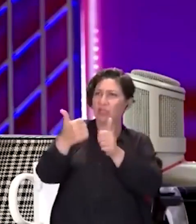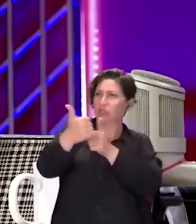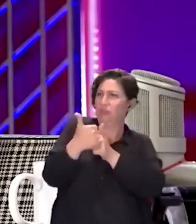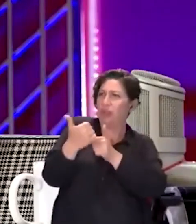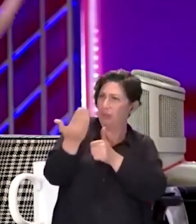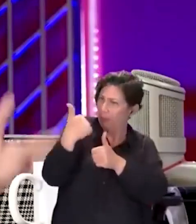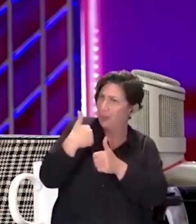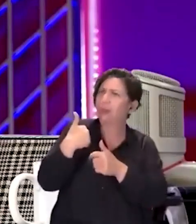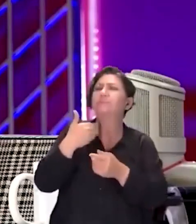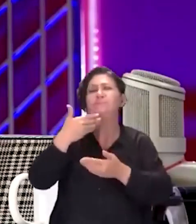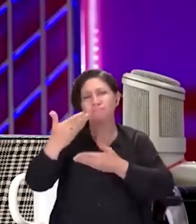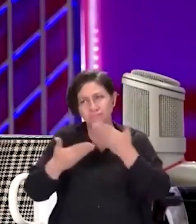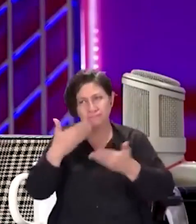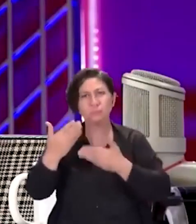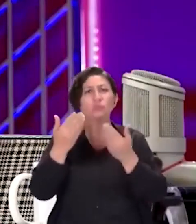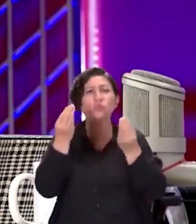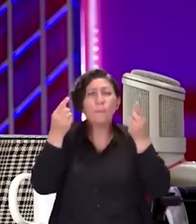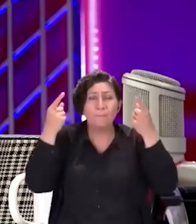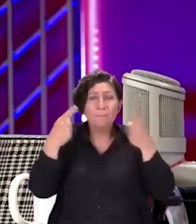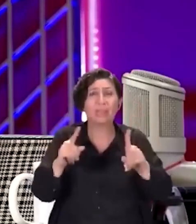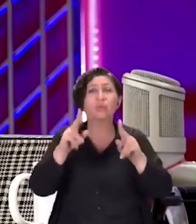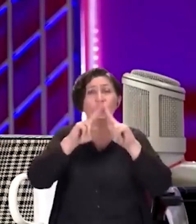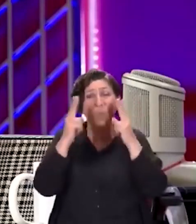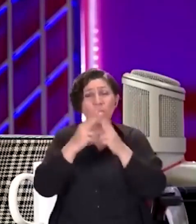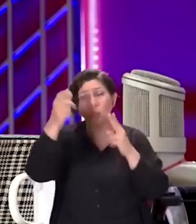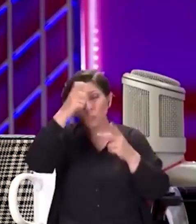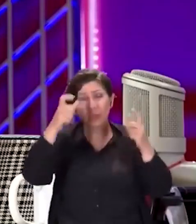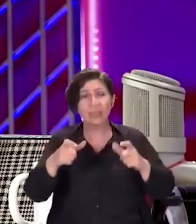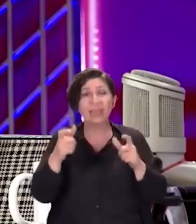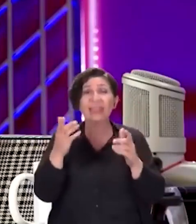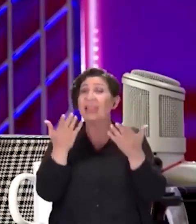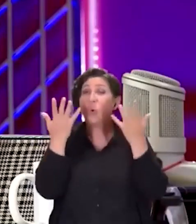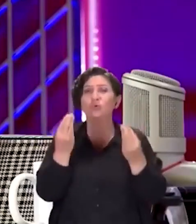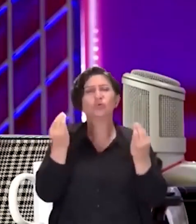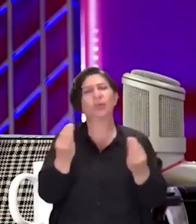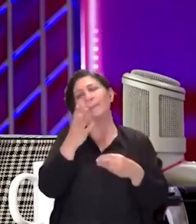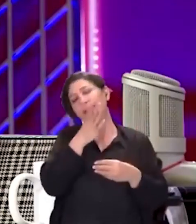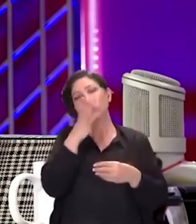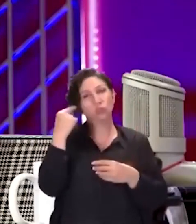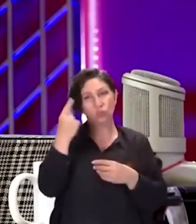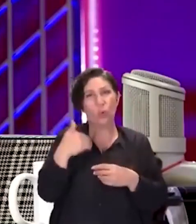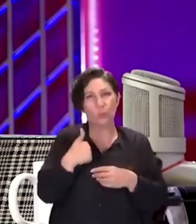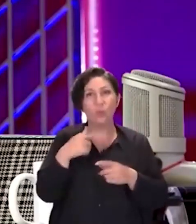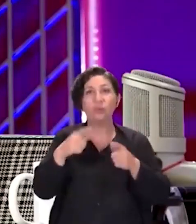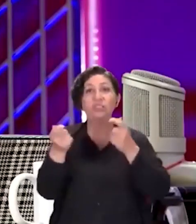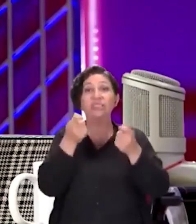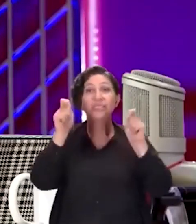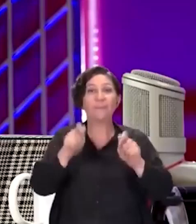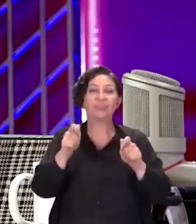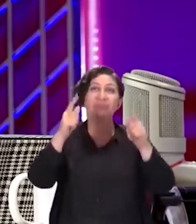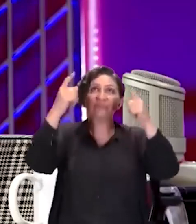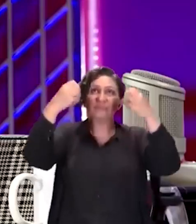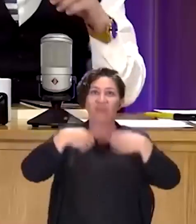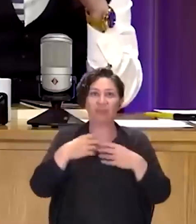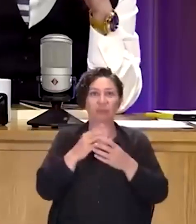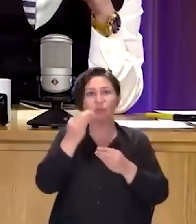oldu. Binlerce insanla çalıştım dünyadan ve Türkiye'den. Ne olduğunu çok iyi bildiğimi düşünüyorum. Yani bu işi yapmak için